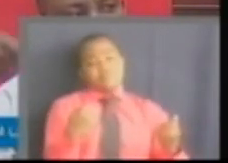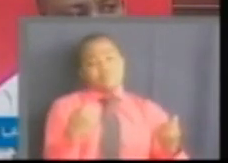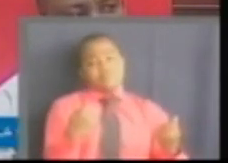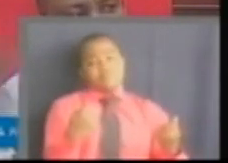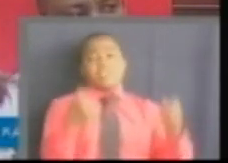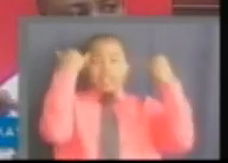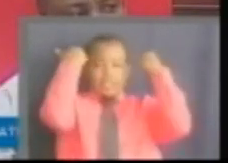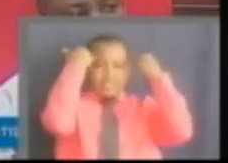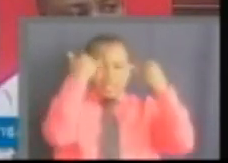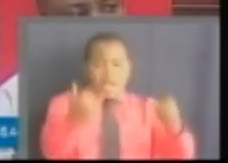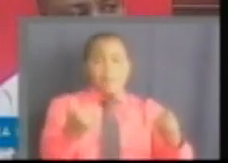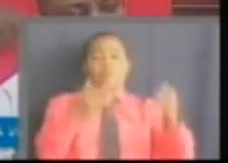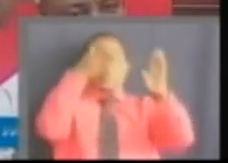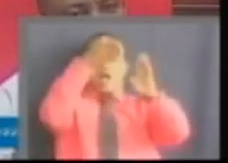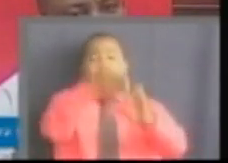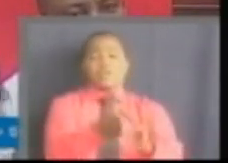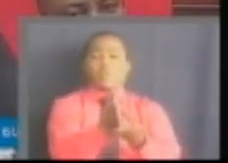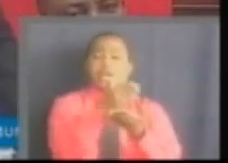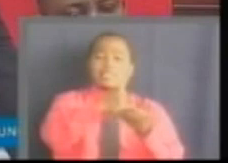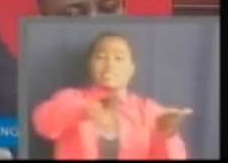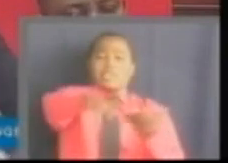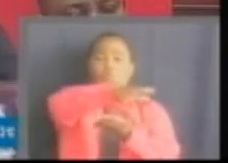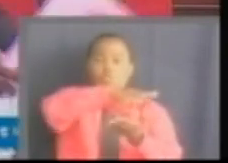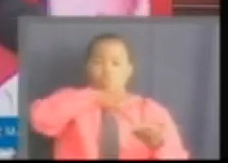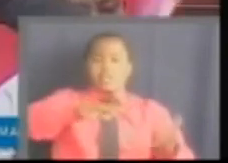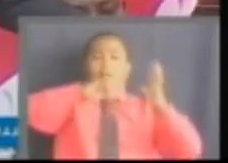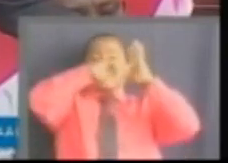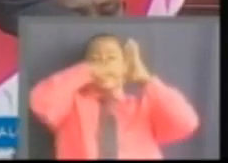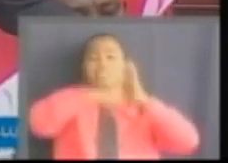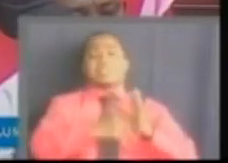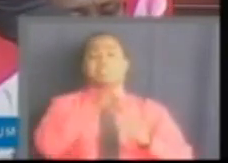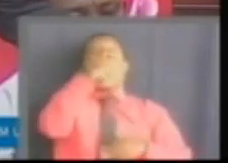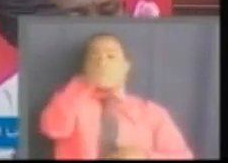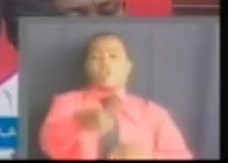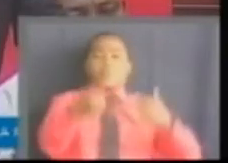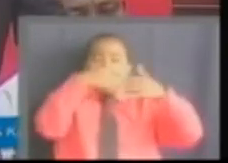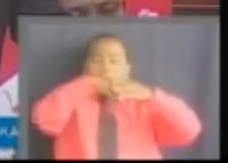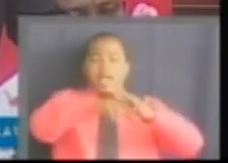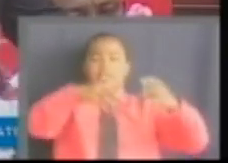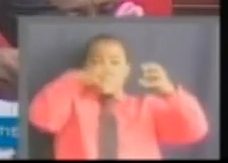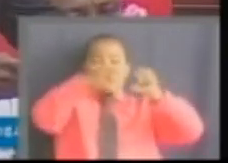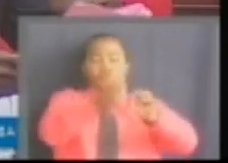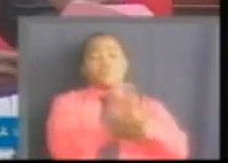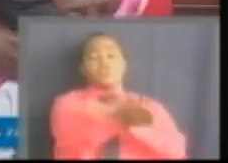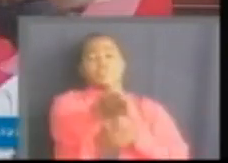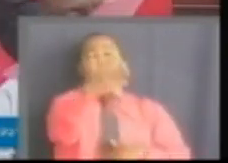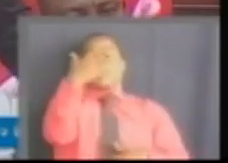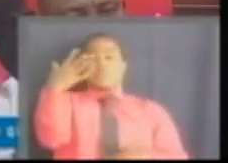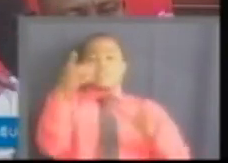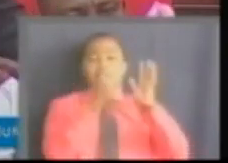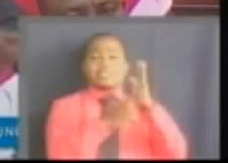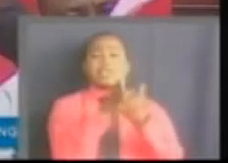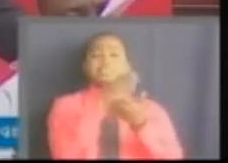ajili ya pande zote. Bado nasisitiza kwamba masharti ambayo yapo kwenye kifungu hiki cha 56 fasili ya